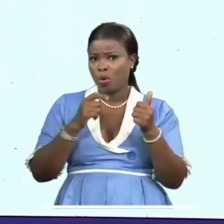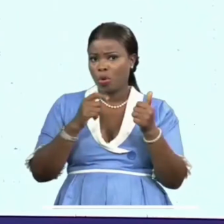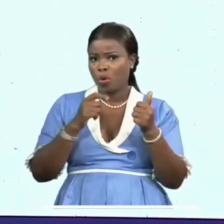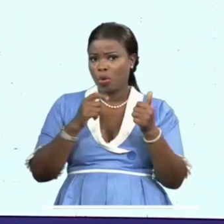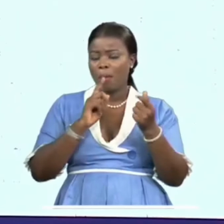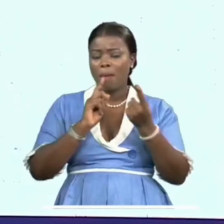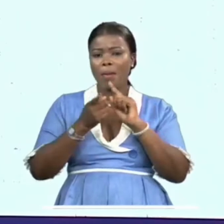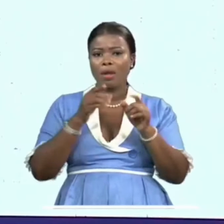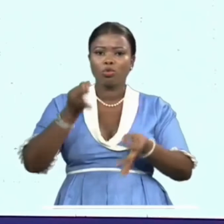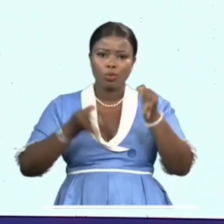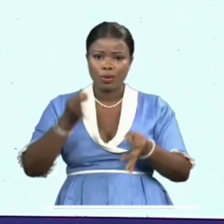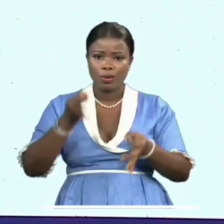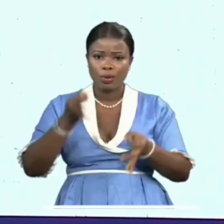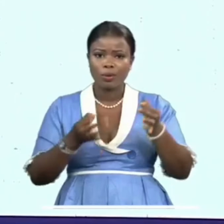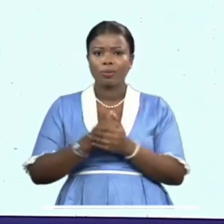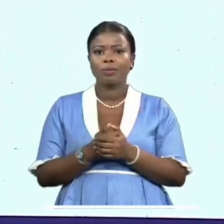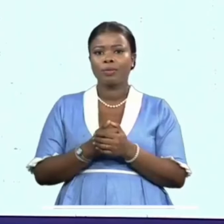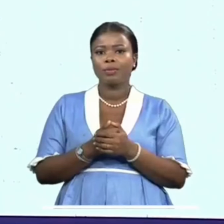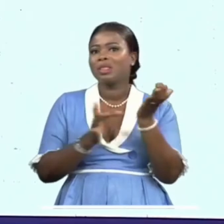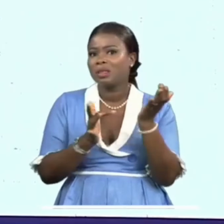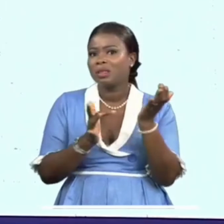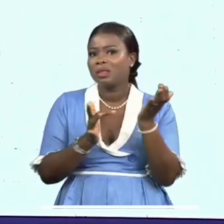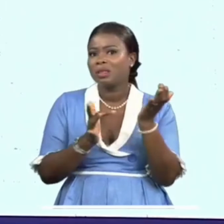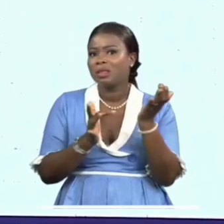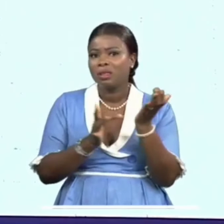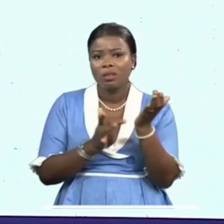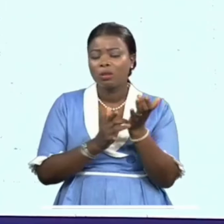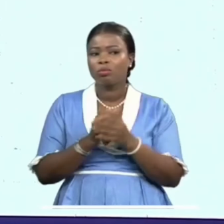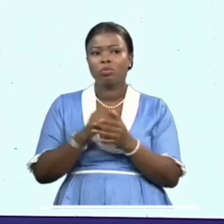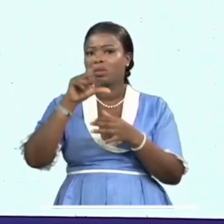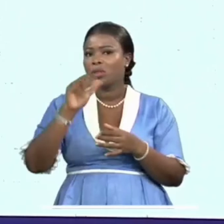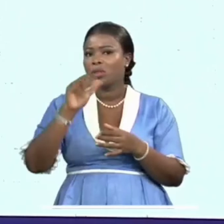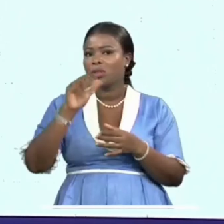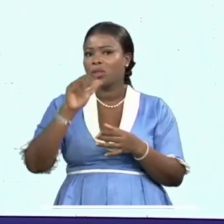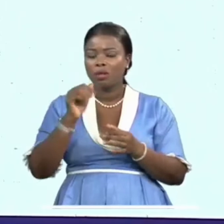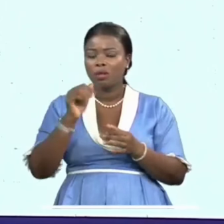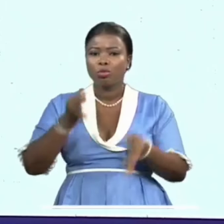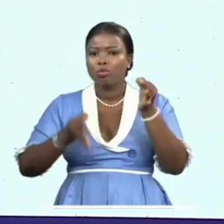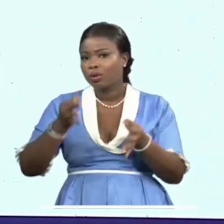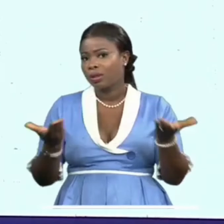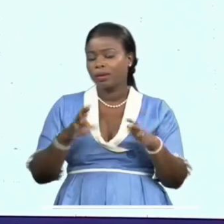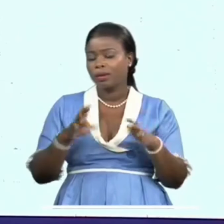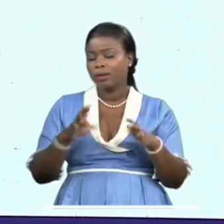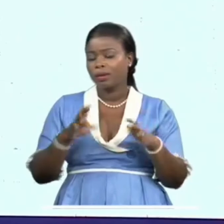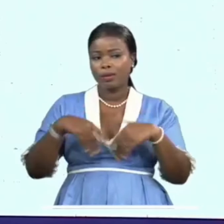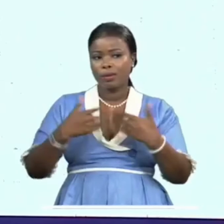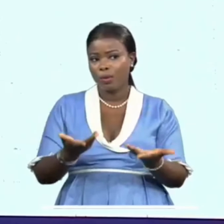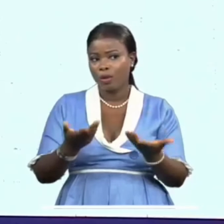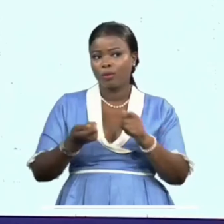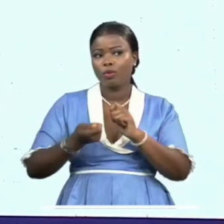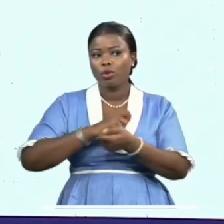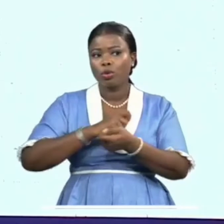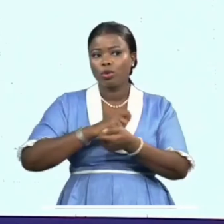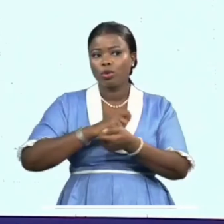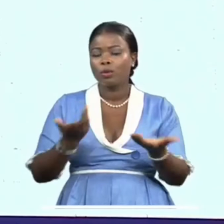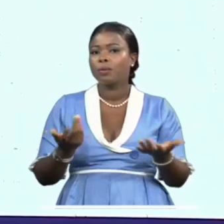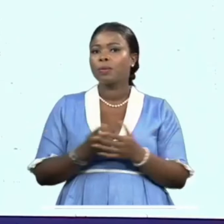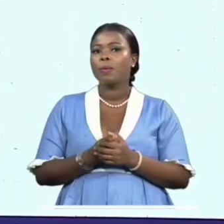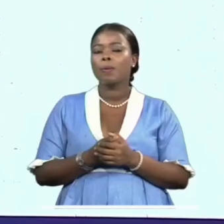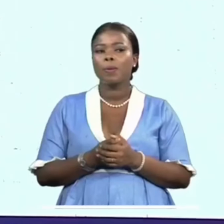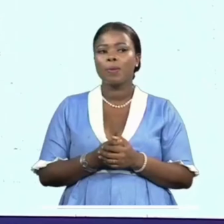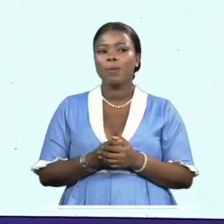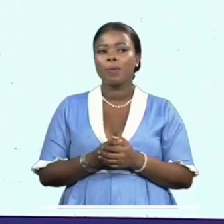justice notamment la digitalisation des services la justice c'est fondamental vous avez vu dans comment on appelle ça le diagnostic il y a une